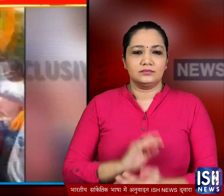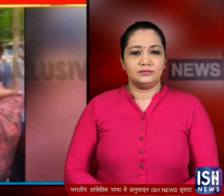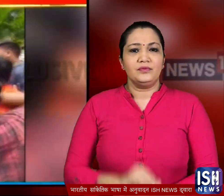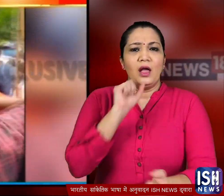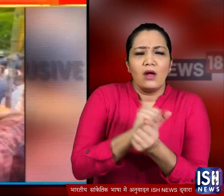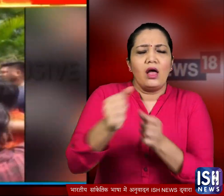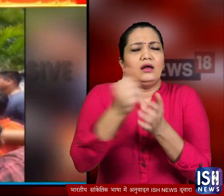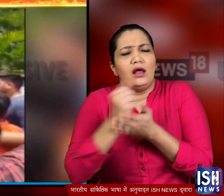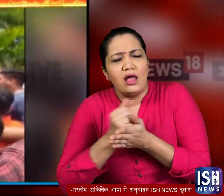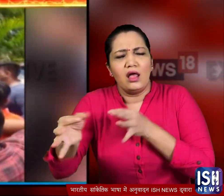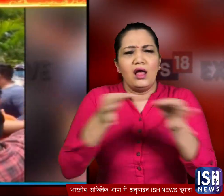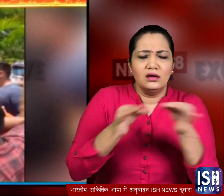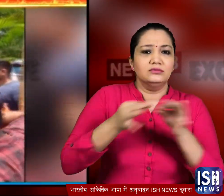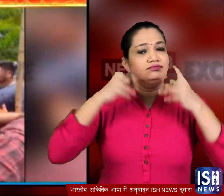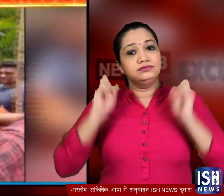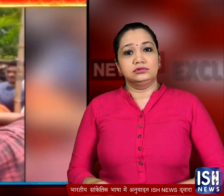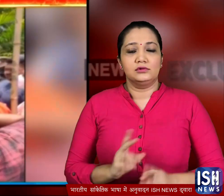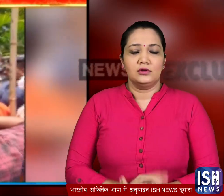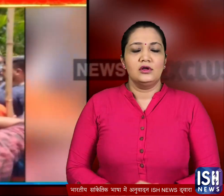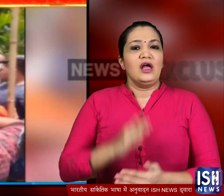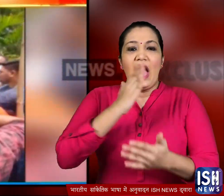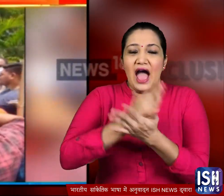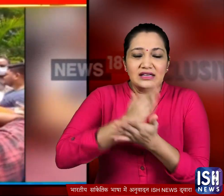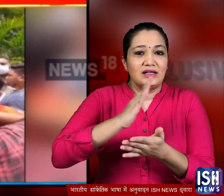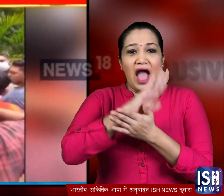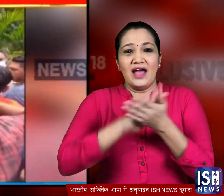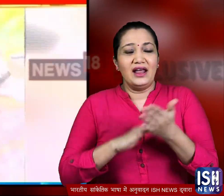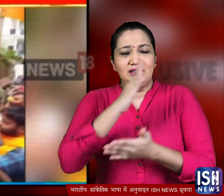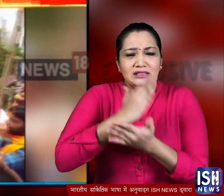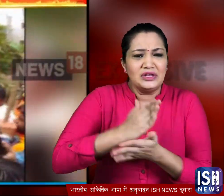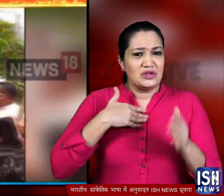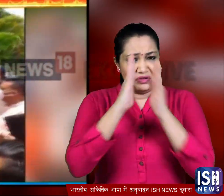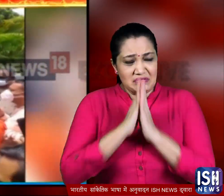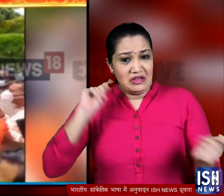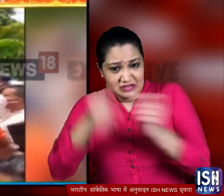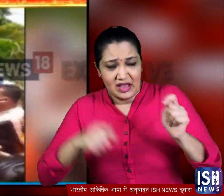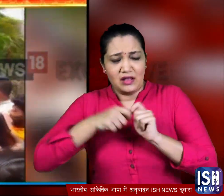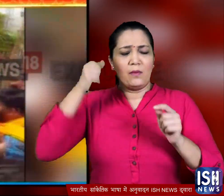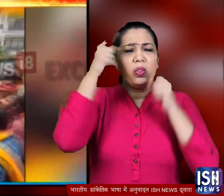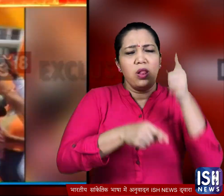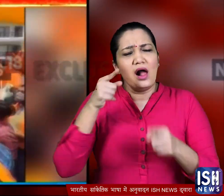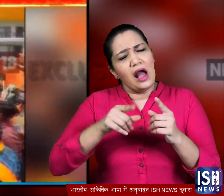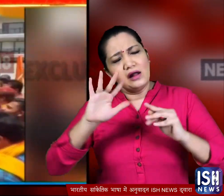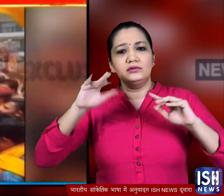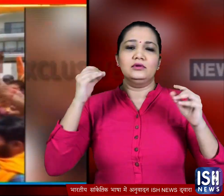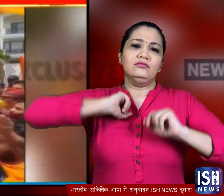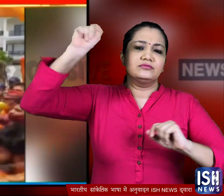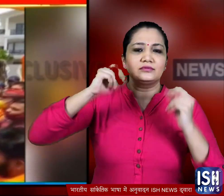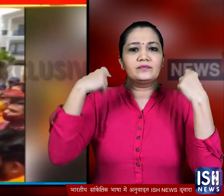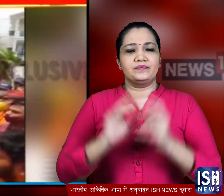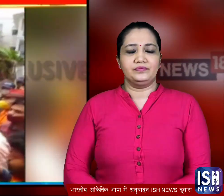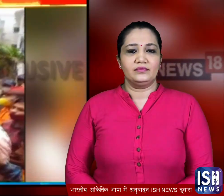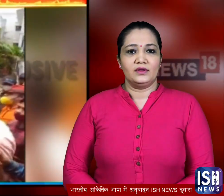नहीं पड़ा। पुलिस की तमाम कोशिशों के बावजूद ये लोग डटे रहे और हलाल मीट की आड़ में धर्मांतरण की कोशिश का आरोप लगाकर नारेबाजी करने